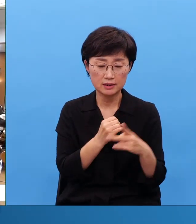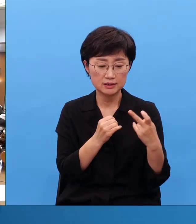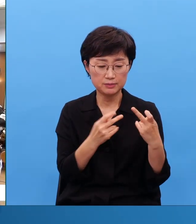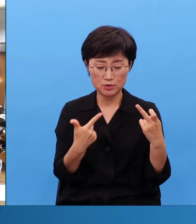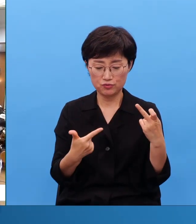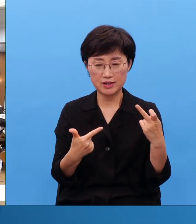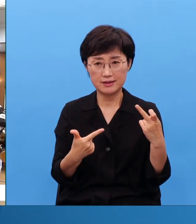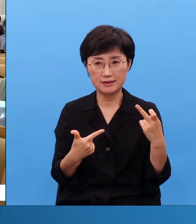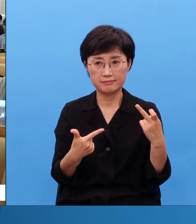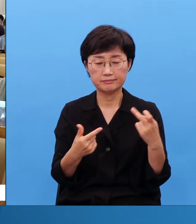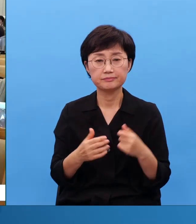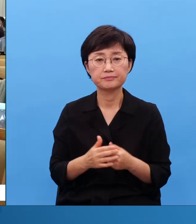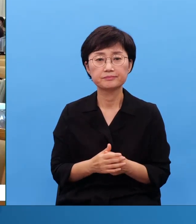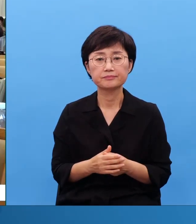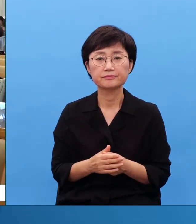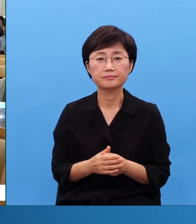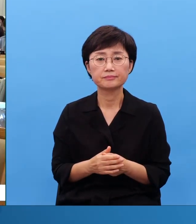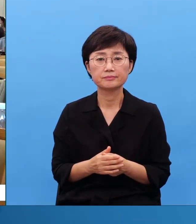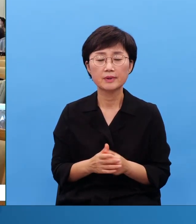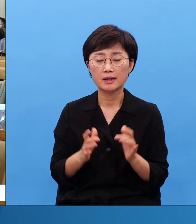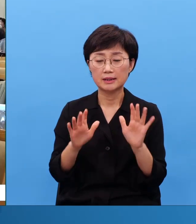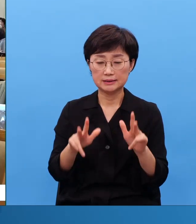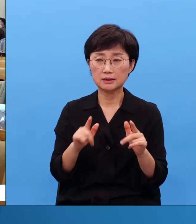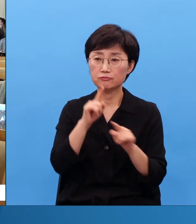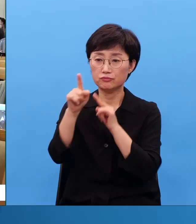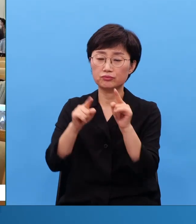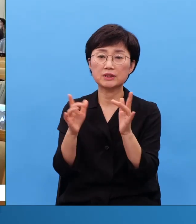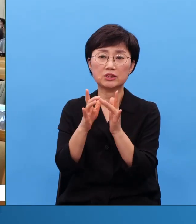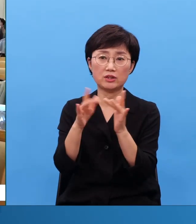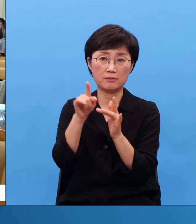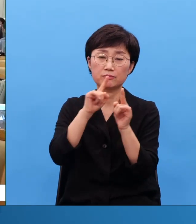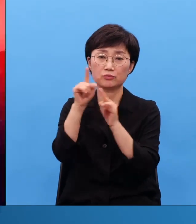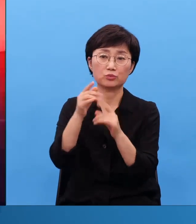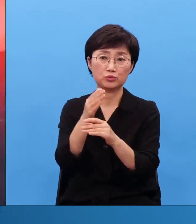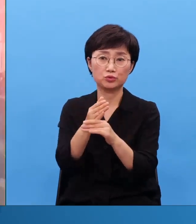6일 열립니다. 위아.kr에서 등록받습니다.